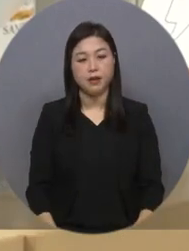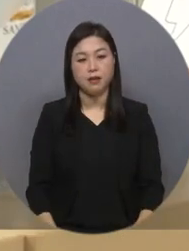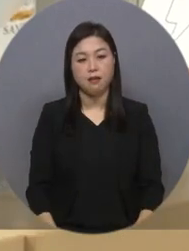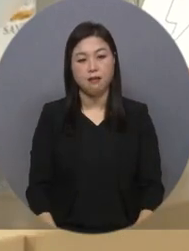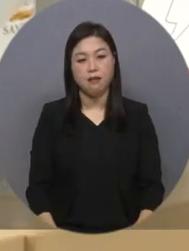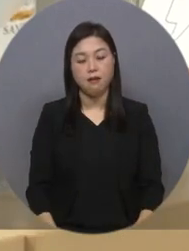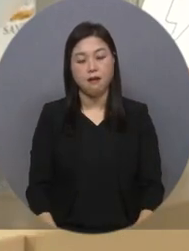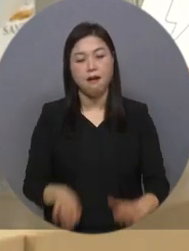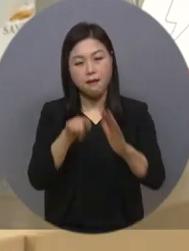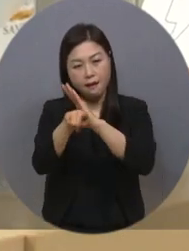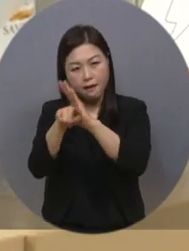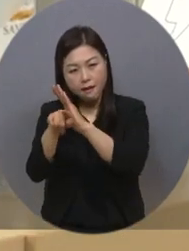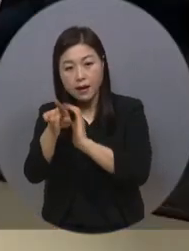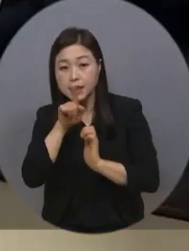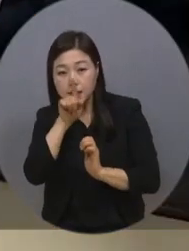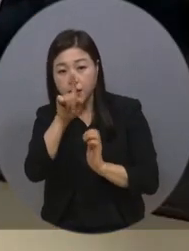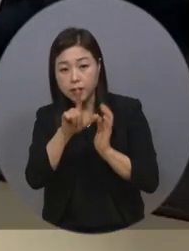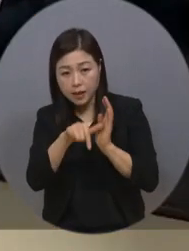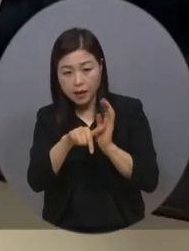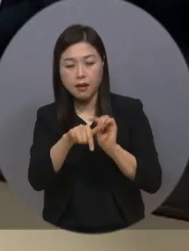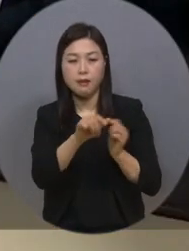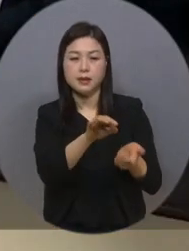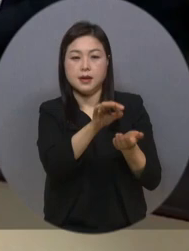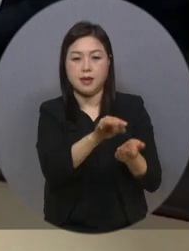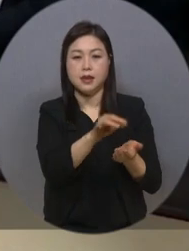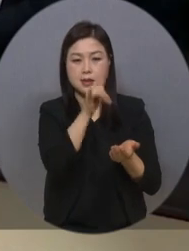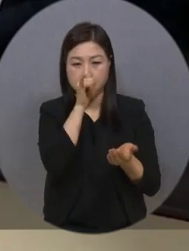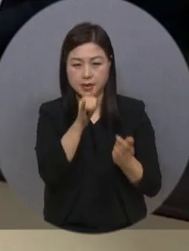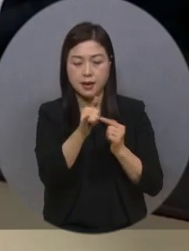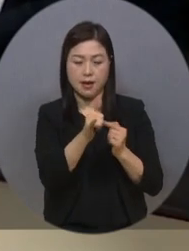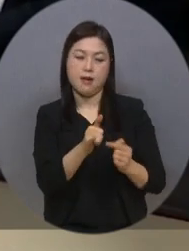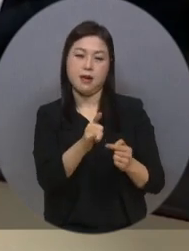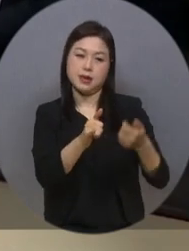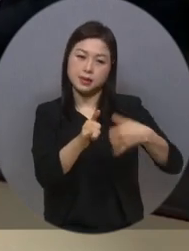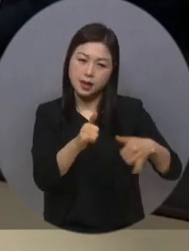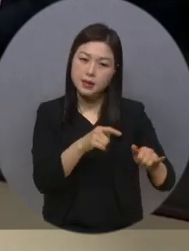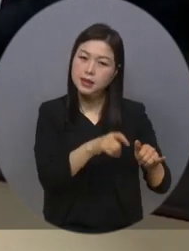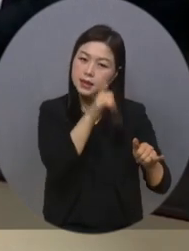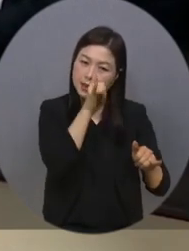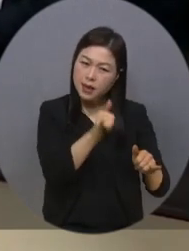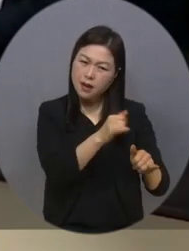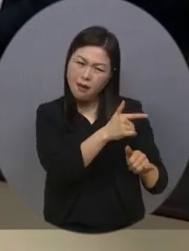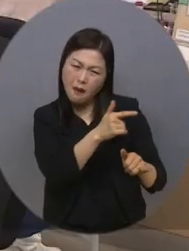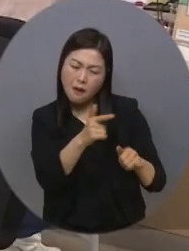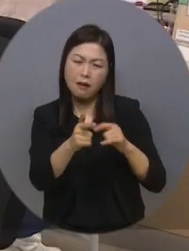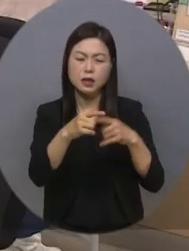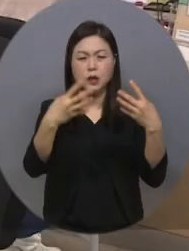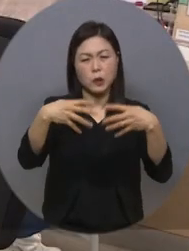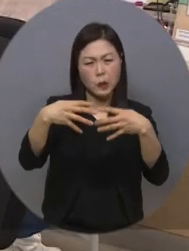하면 재산이 있다, 자식이 있다 이런 수식어 때문에